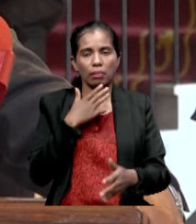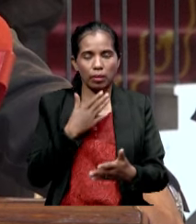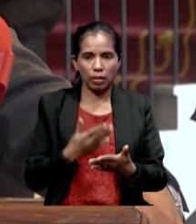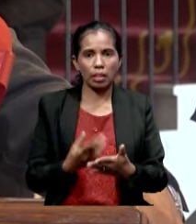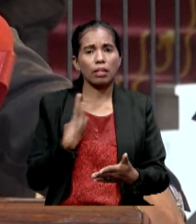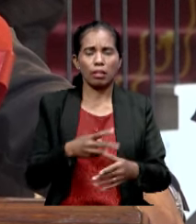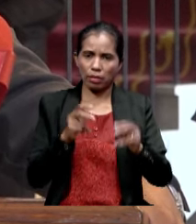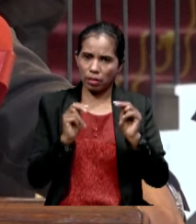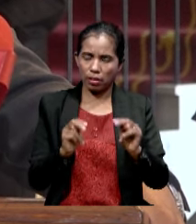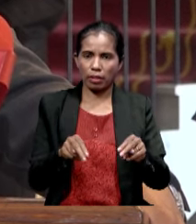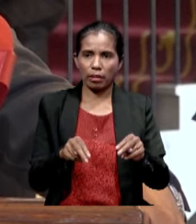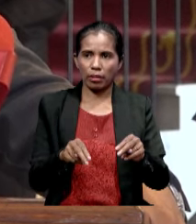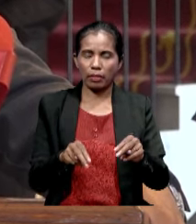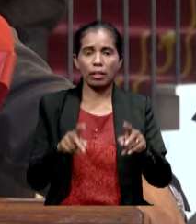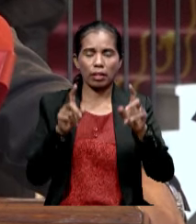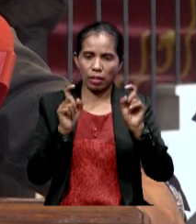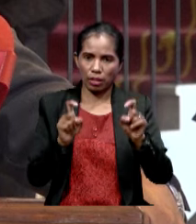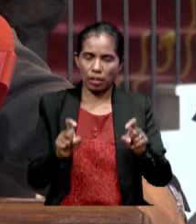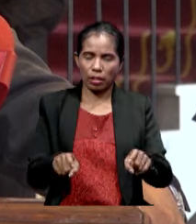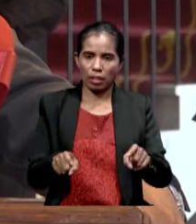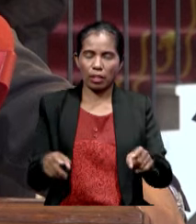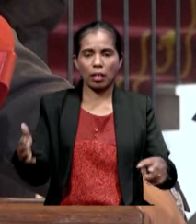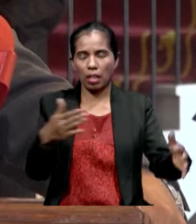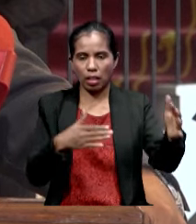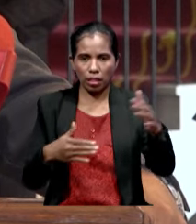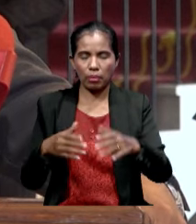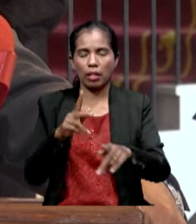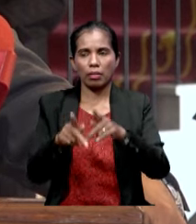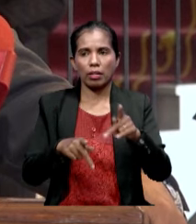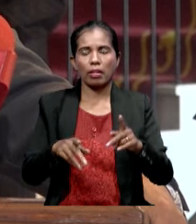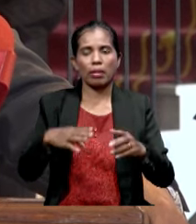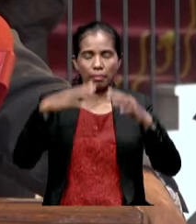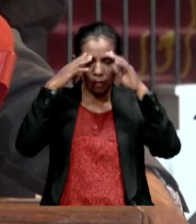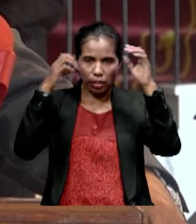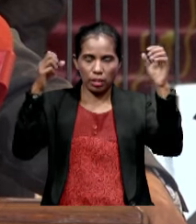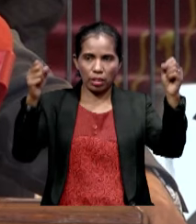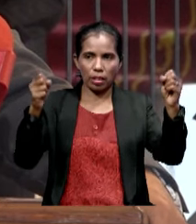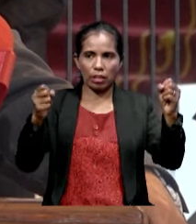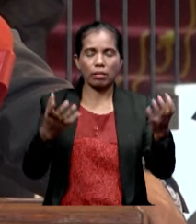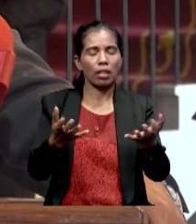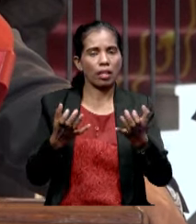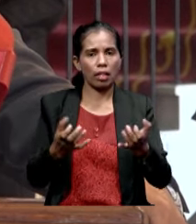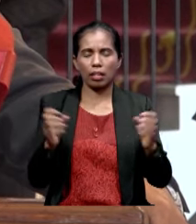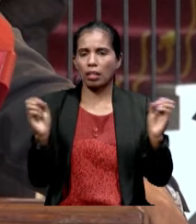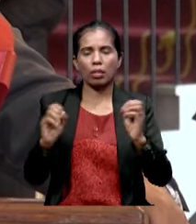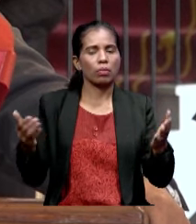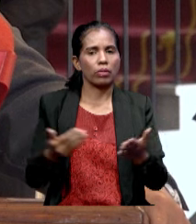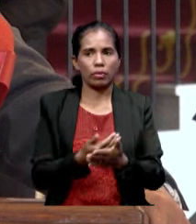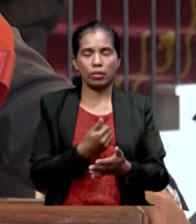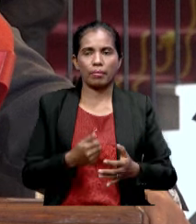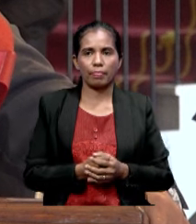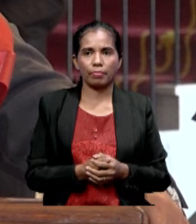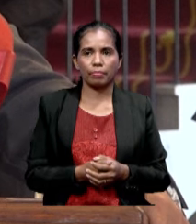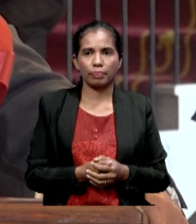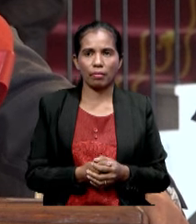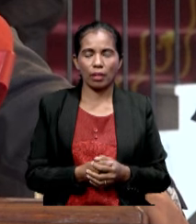tem que halibu. E sua excelência o presidente nem iniciativa nem ela os bot fonda.